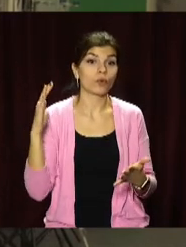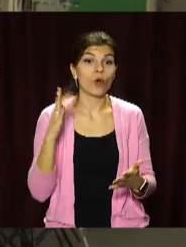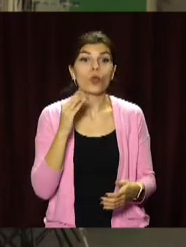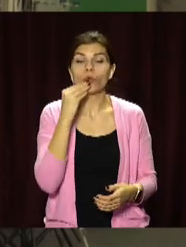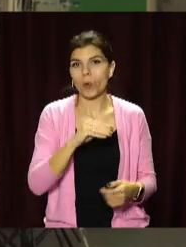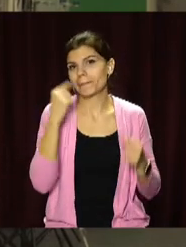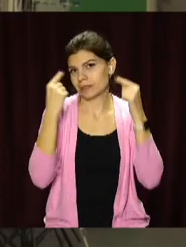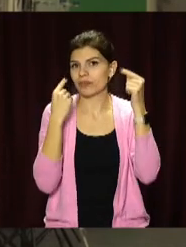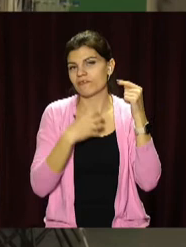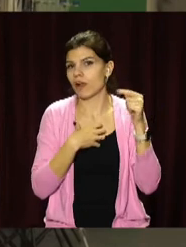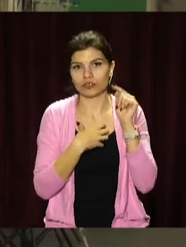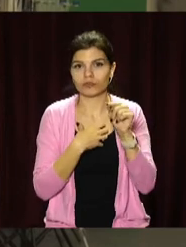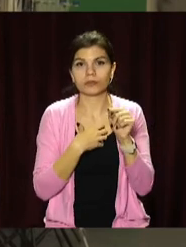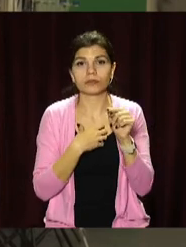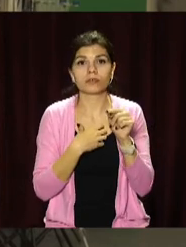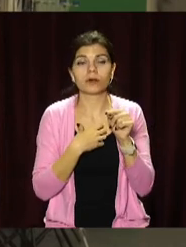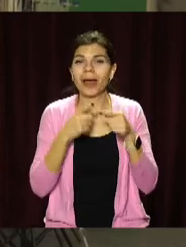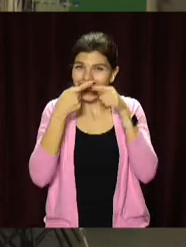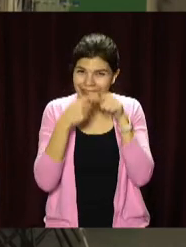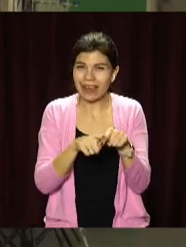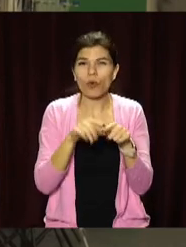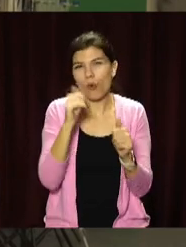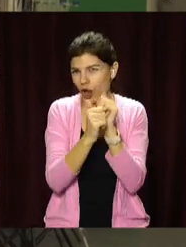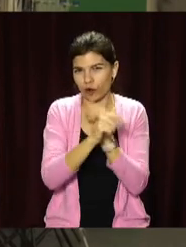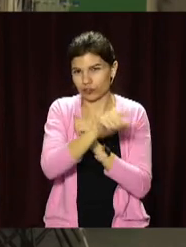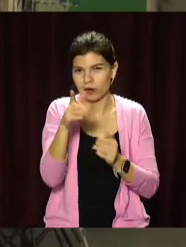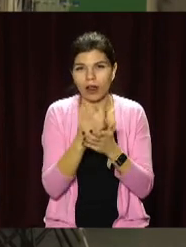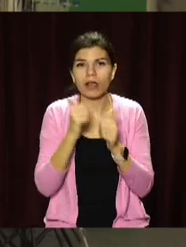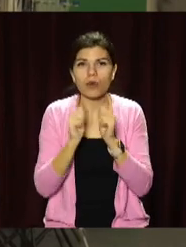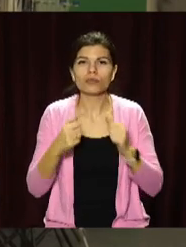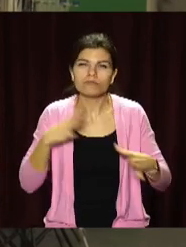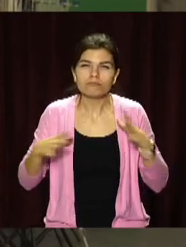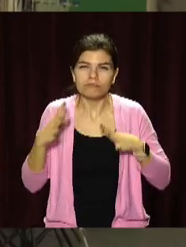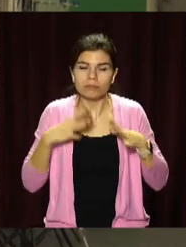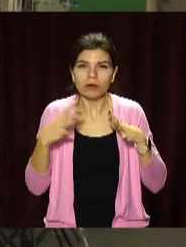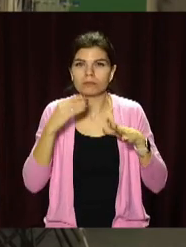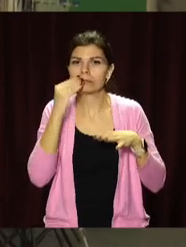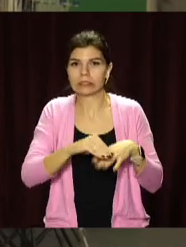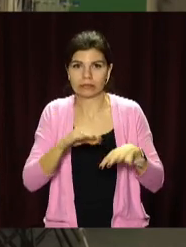краще психологія, тому що техніка є у кожного. Кожен може досягти того рівня,